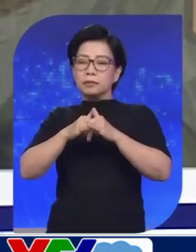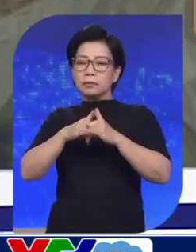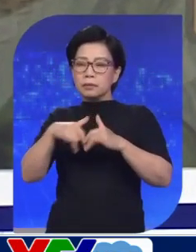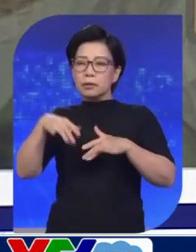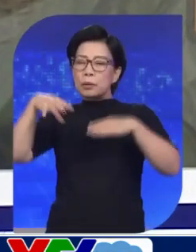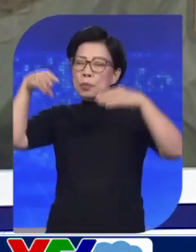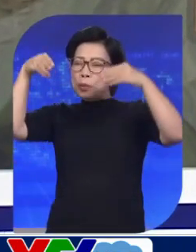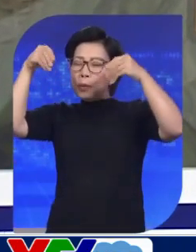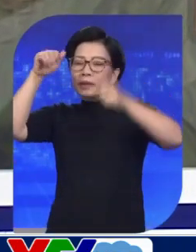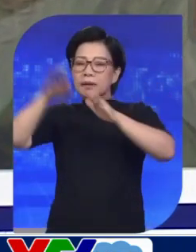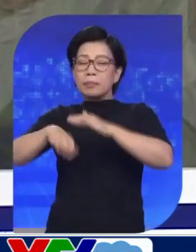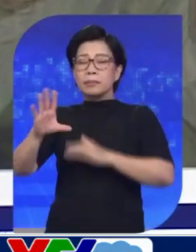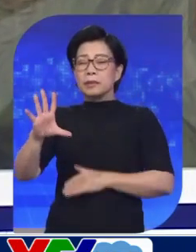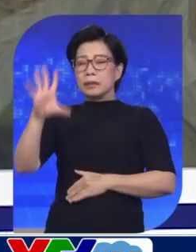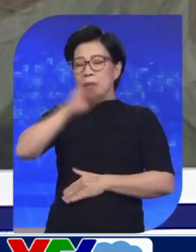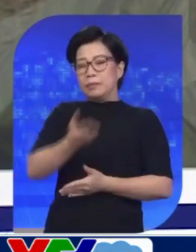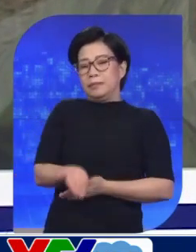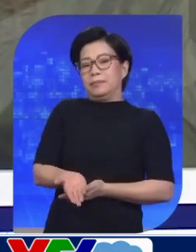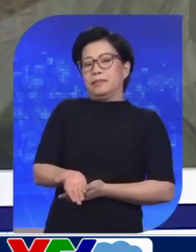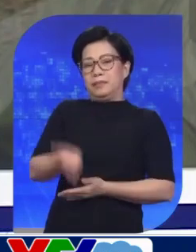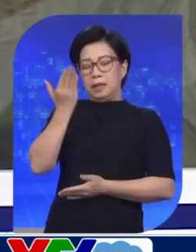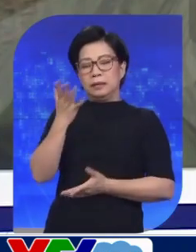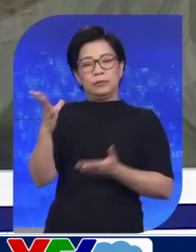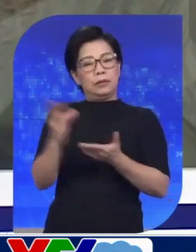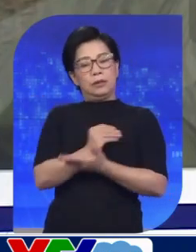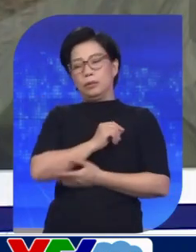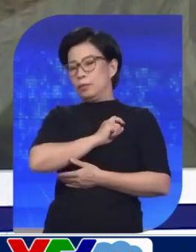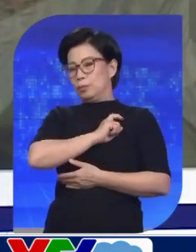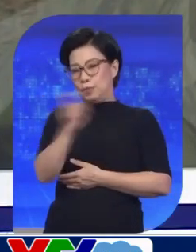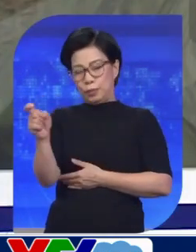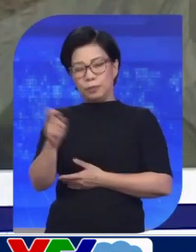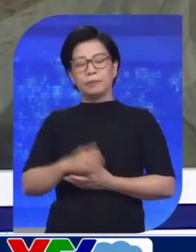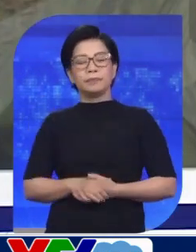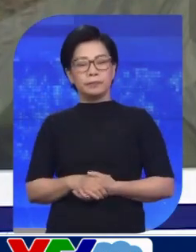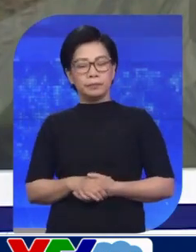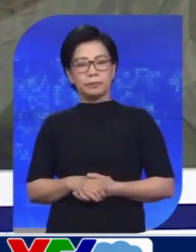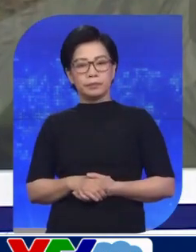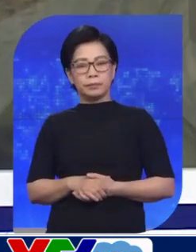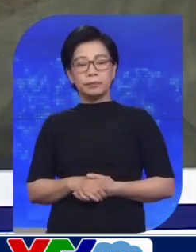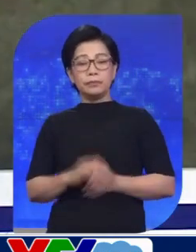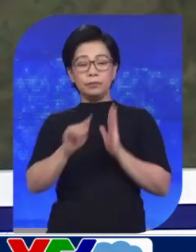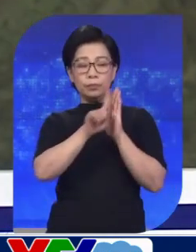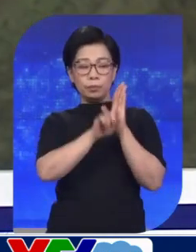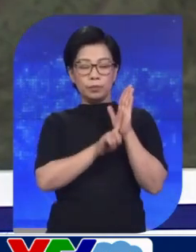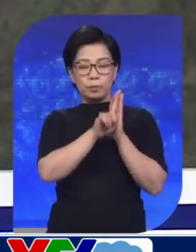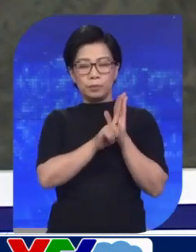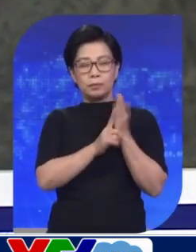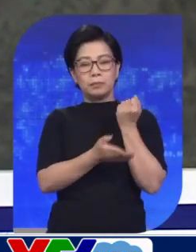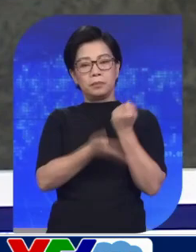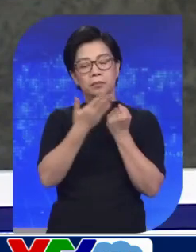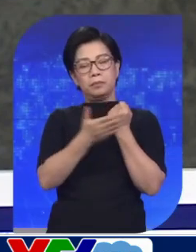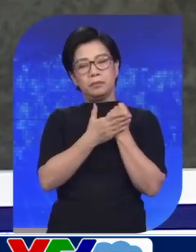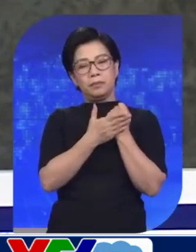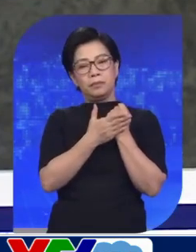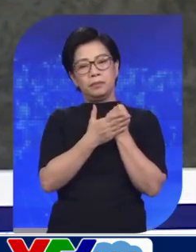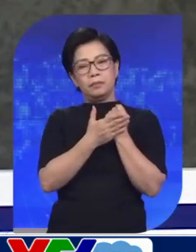vì là nhiệt độ ban đêm thì tăng lên nhanh, không còn đủ các điều kiện để có thể hình thành sương muối nữa. Về nhiệt độ đêm nay ở khu vực Bắc Bộ thì dự báo là ở